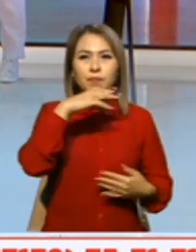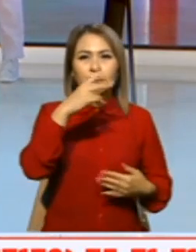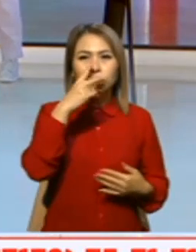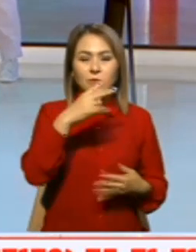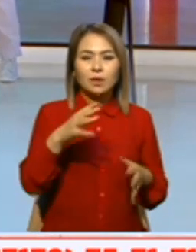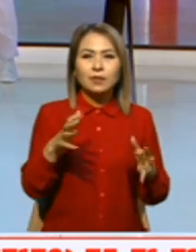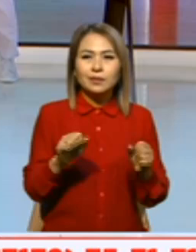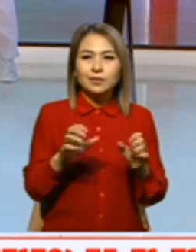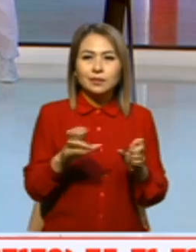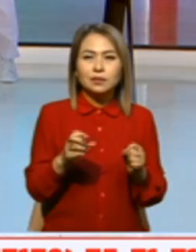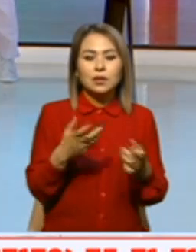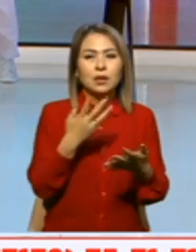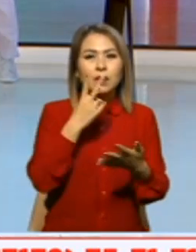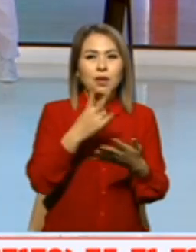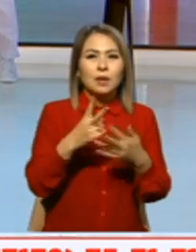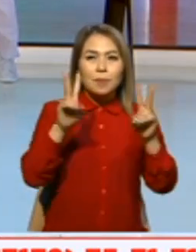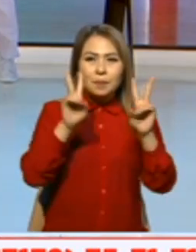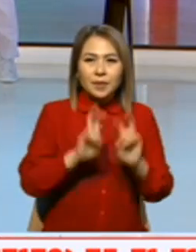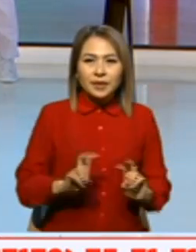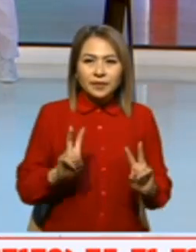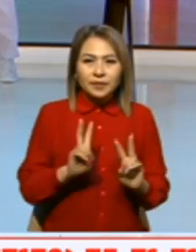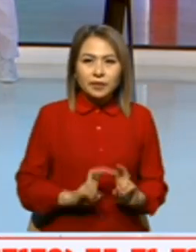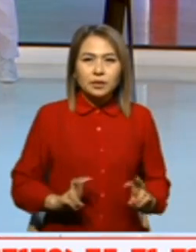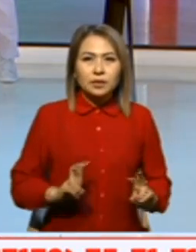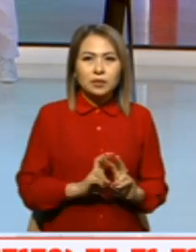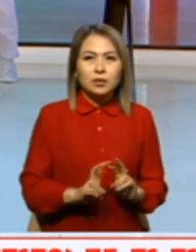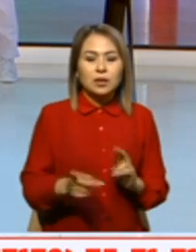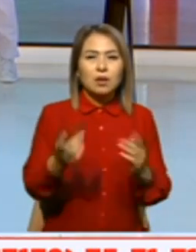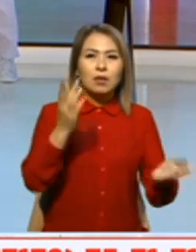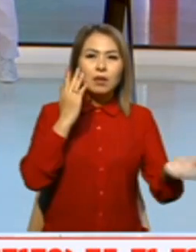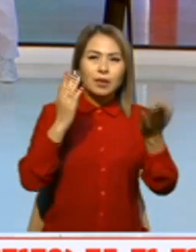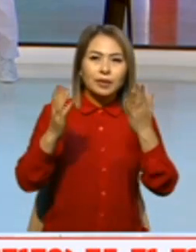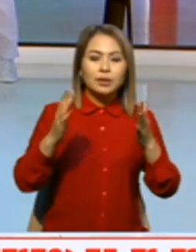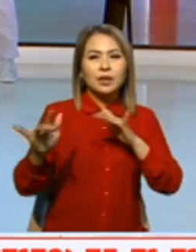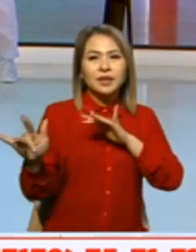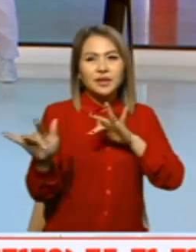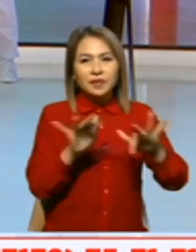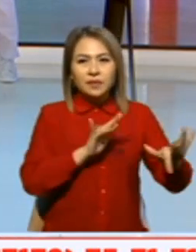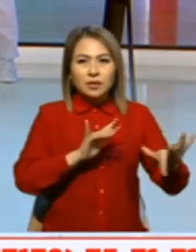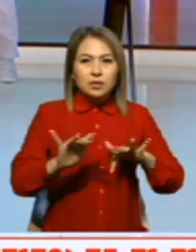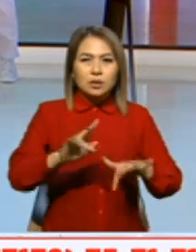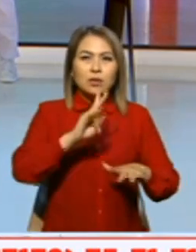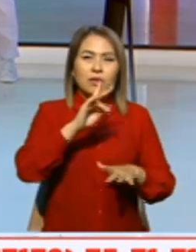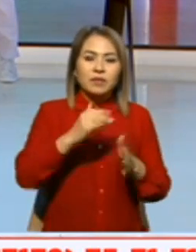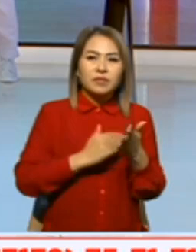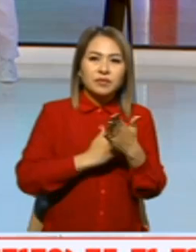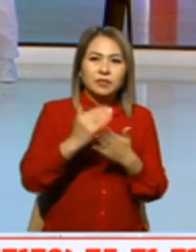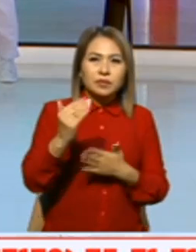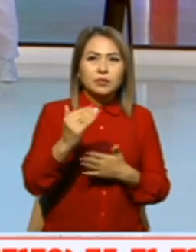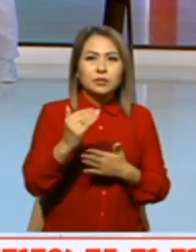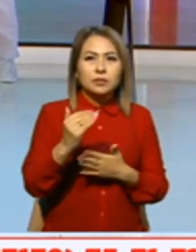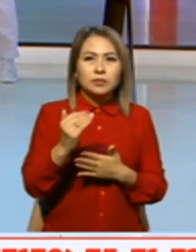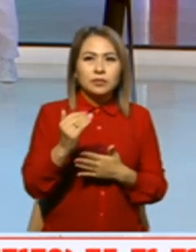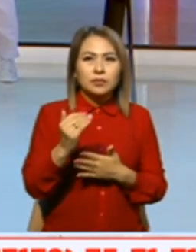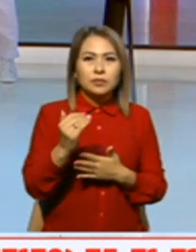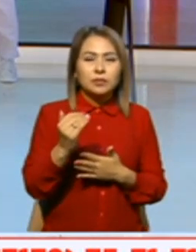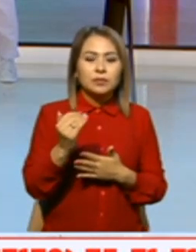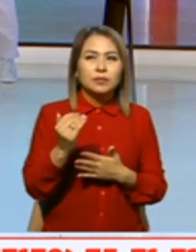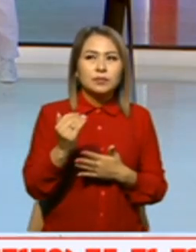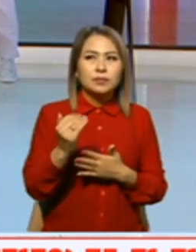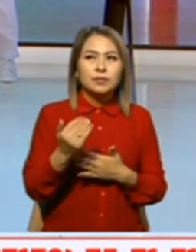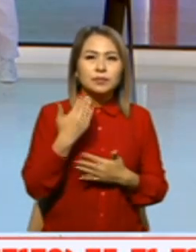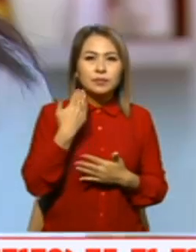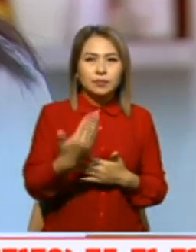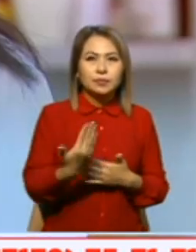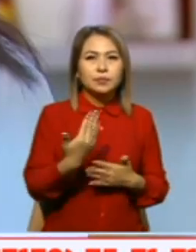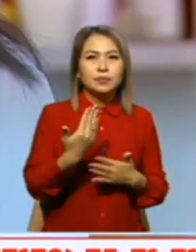түрде рефлекстарын қараймыз да, осы рефлекстар да жоғары болуы мүмкін, олардың зоналары да үлкеюі мүмкін, мынау бұлшық